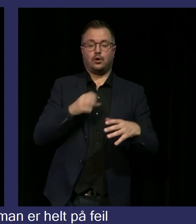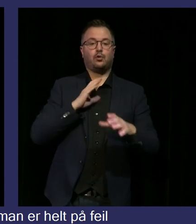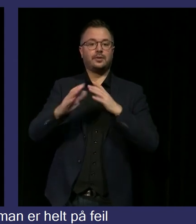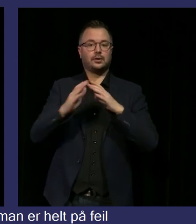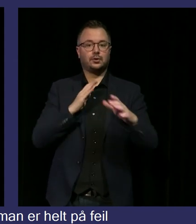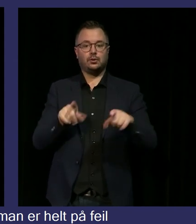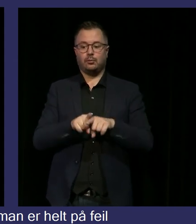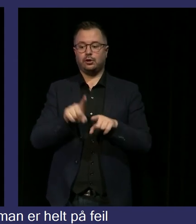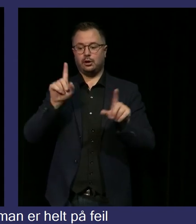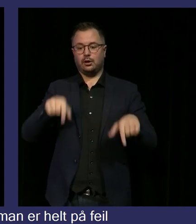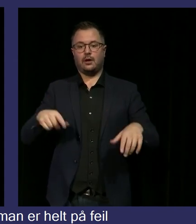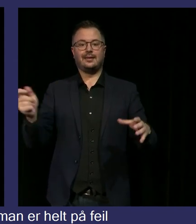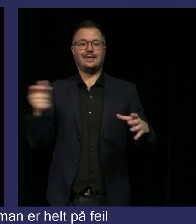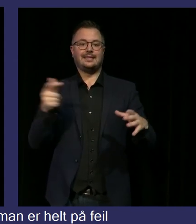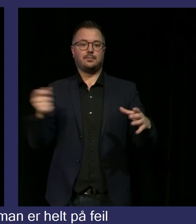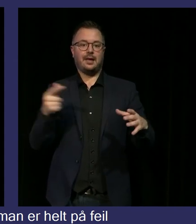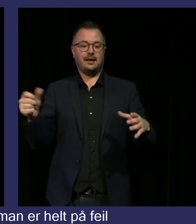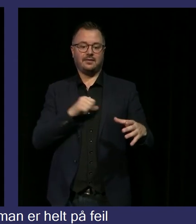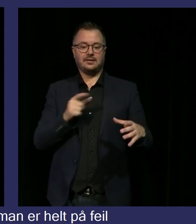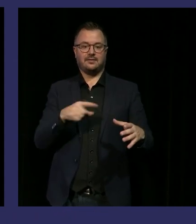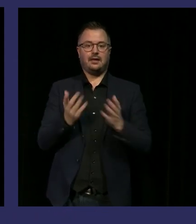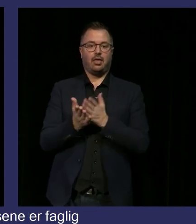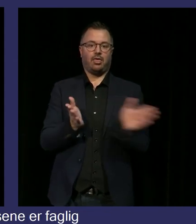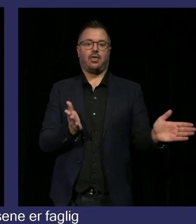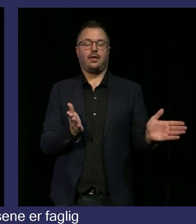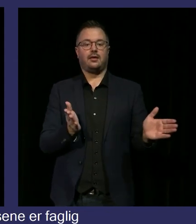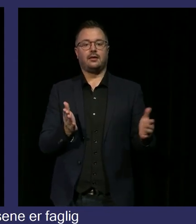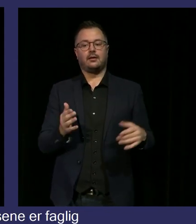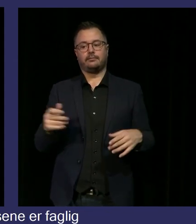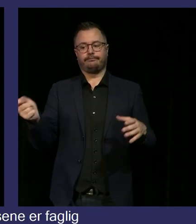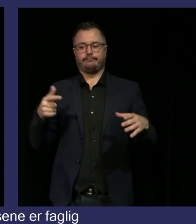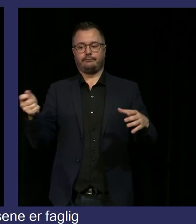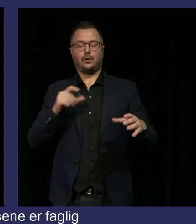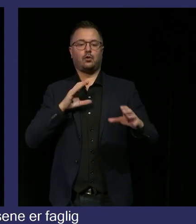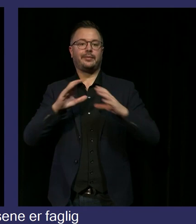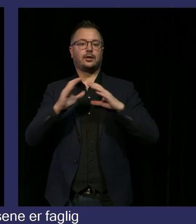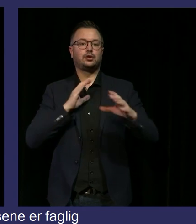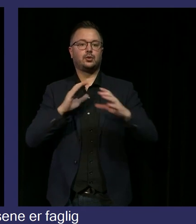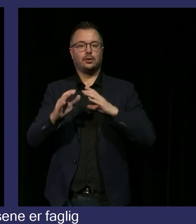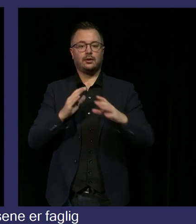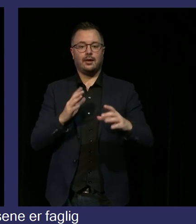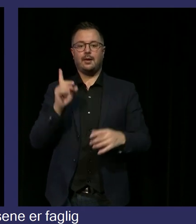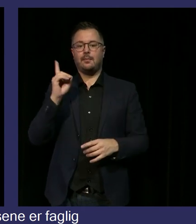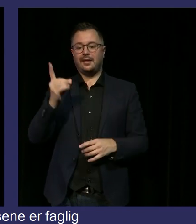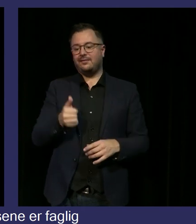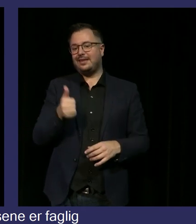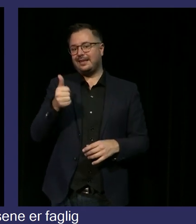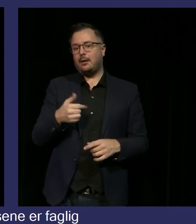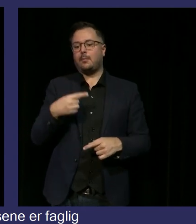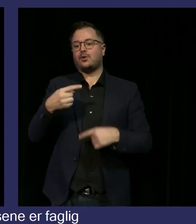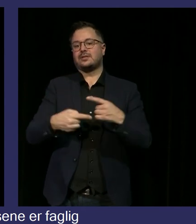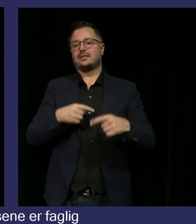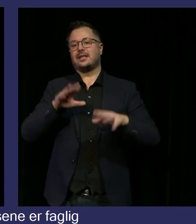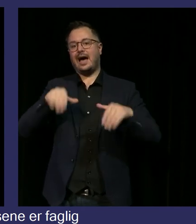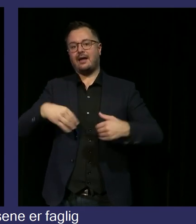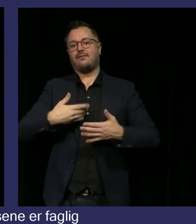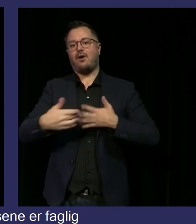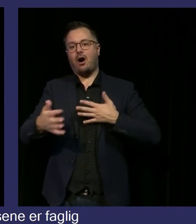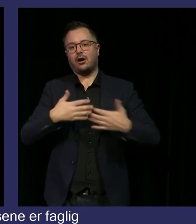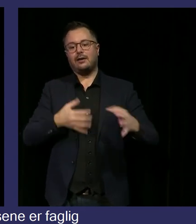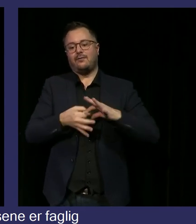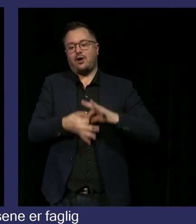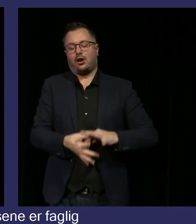innspill når man helt på feil bane når det gjelder det kommunikasjonsmessige. Men samtidig så det viktig at prosessene faglige og forankret og